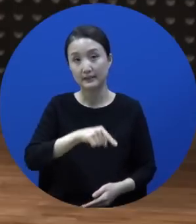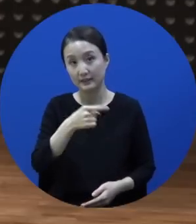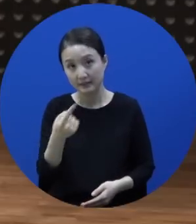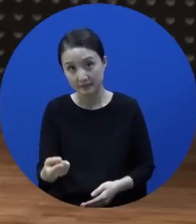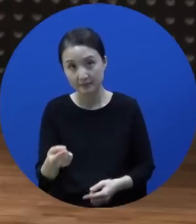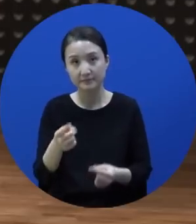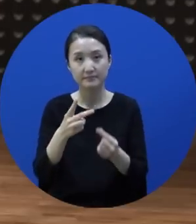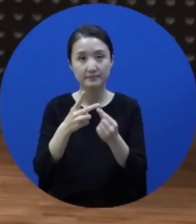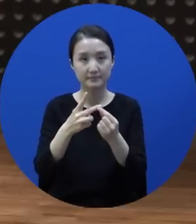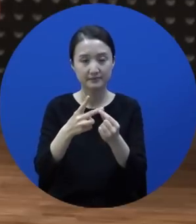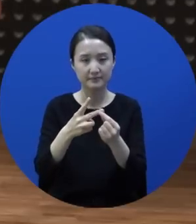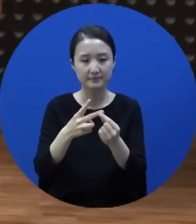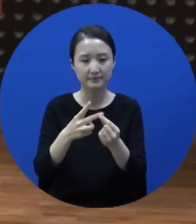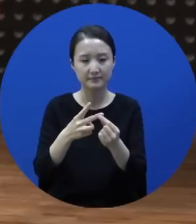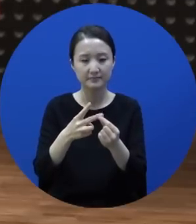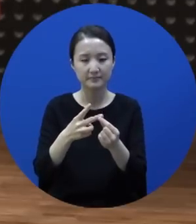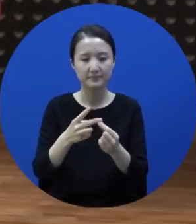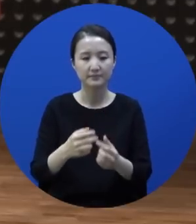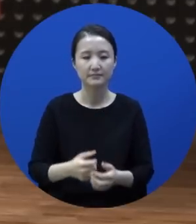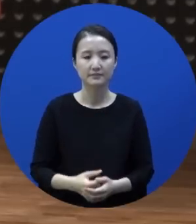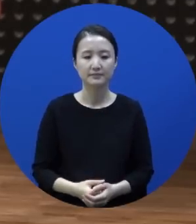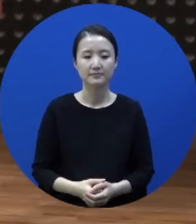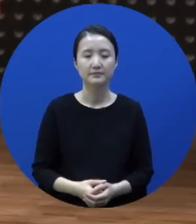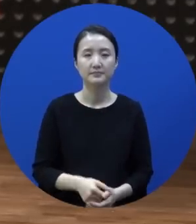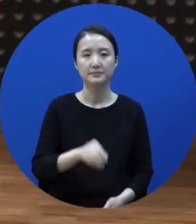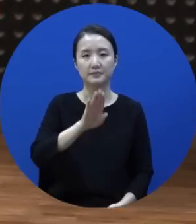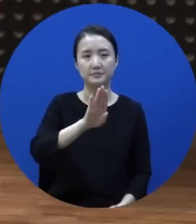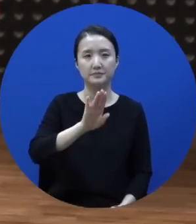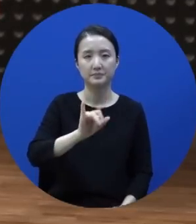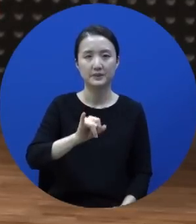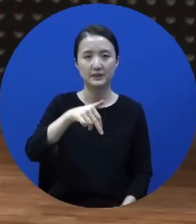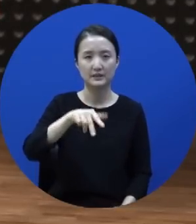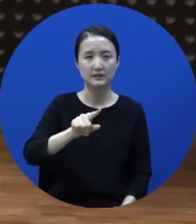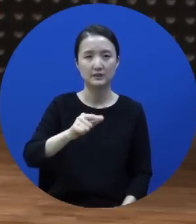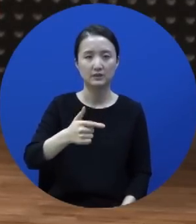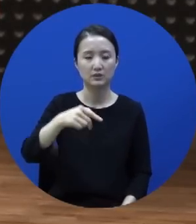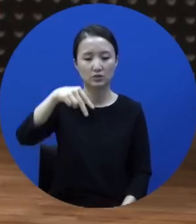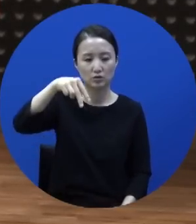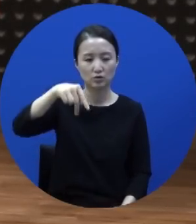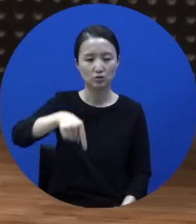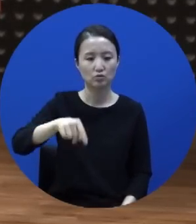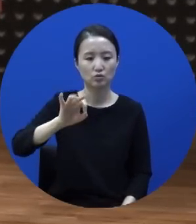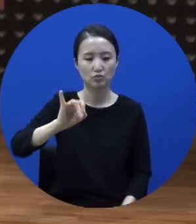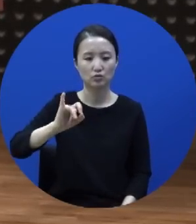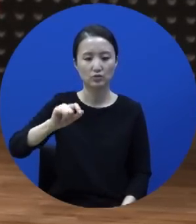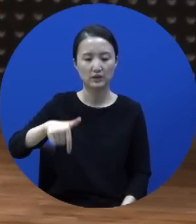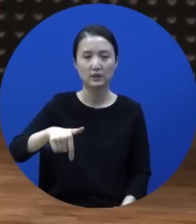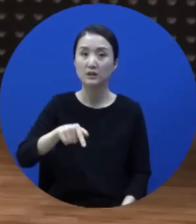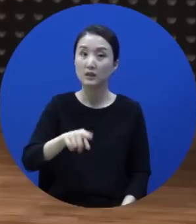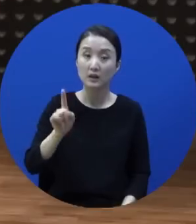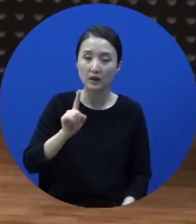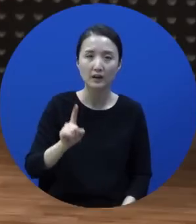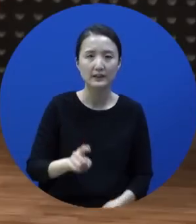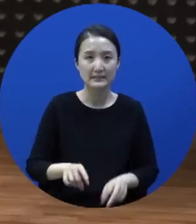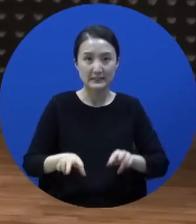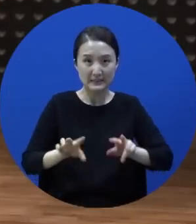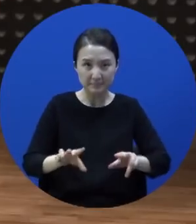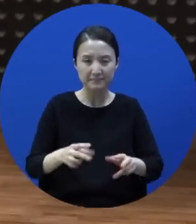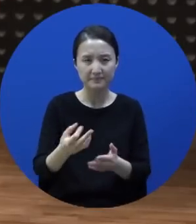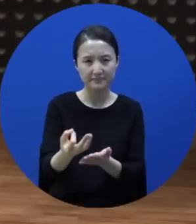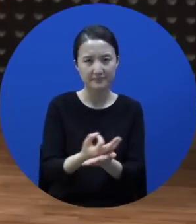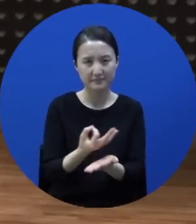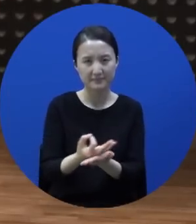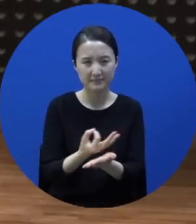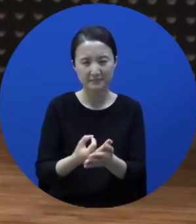뭐냐면 저기 적혀있듯이 비전 수익이에요. 비전 수익은 뭐냐면 지금 현재는 눈앞에서 돈을 벌